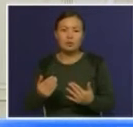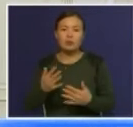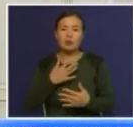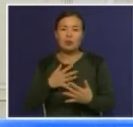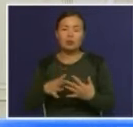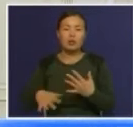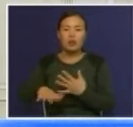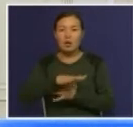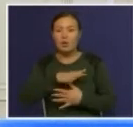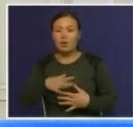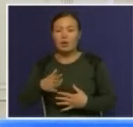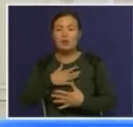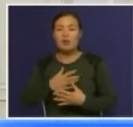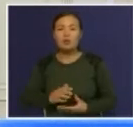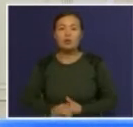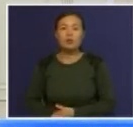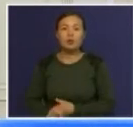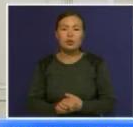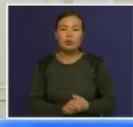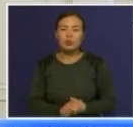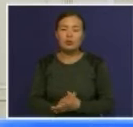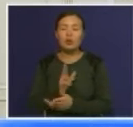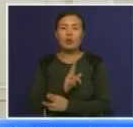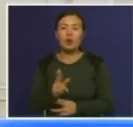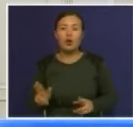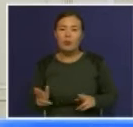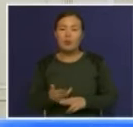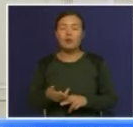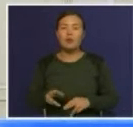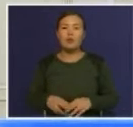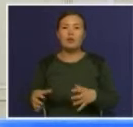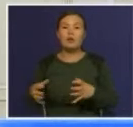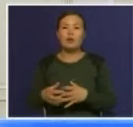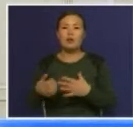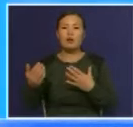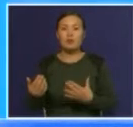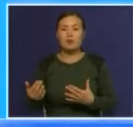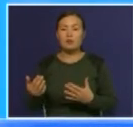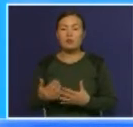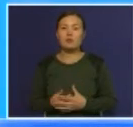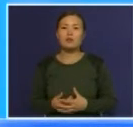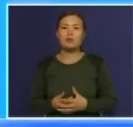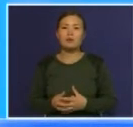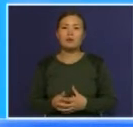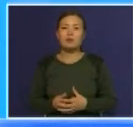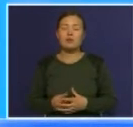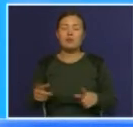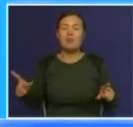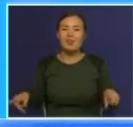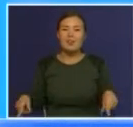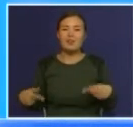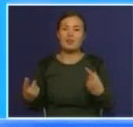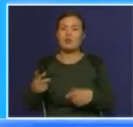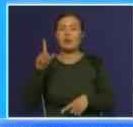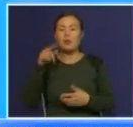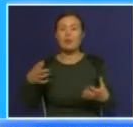народы. Наша дружба, о которой мы сегодня говорим, которой мы гордимся, она строится именно вот на... Модернизация общественного сознания. Я